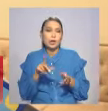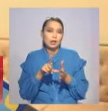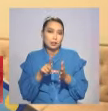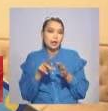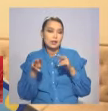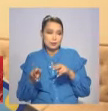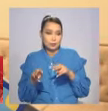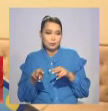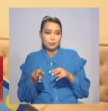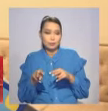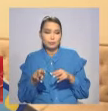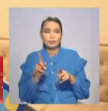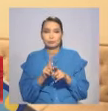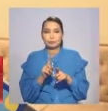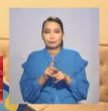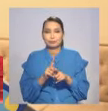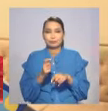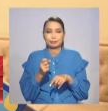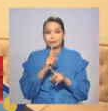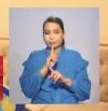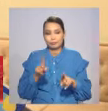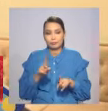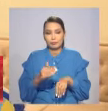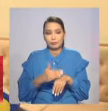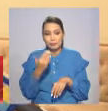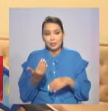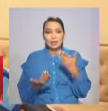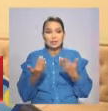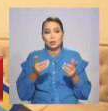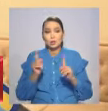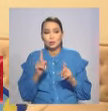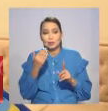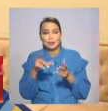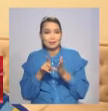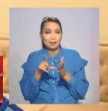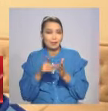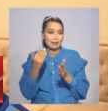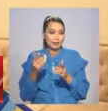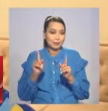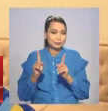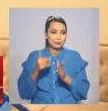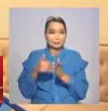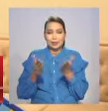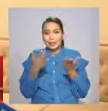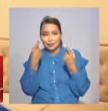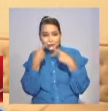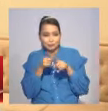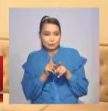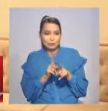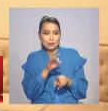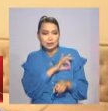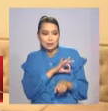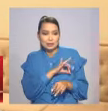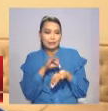контроля не будут применяться. А если налогоплательщик, конечно, уклоняется от налогообложения, применяет какие-либо схемы,